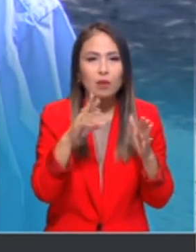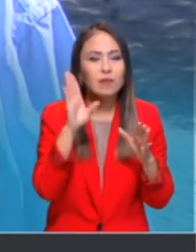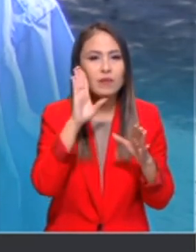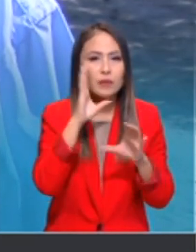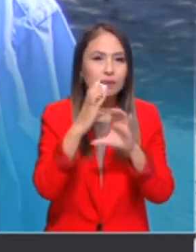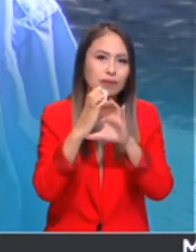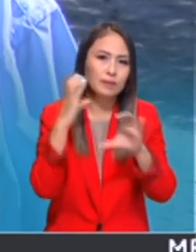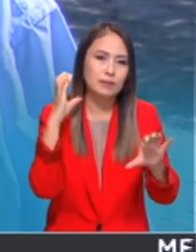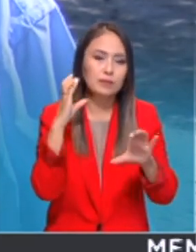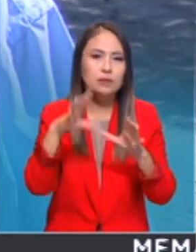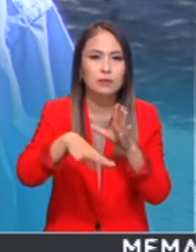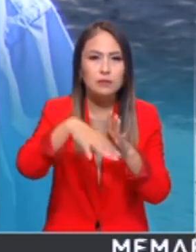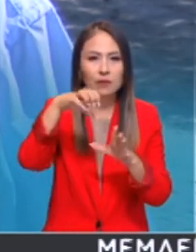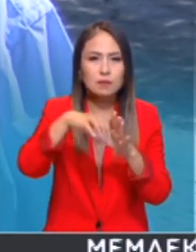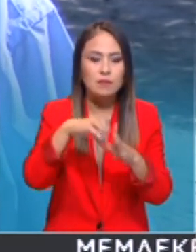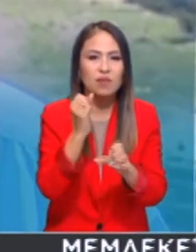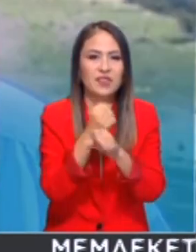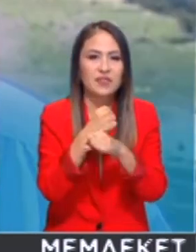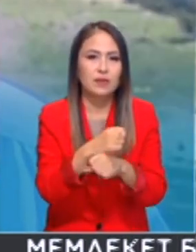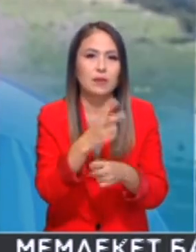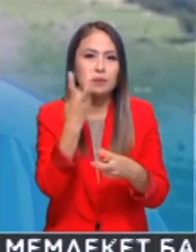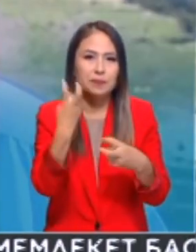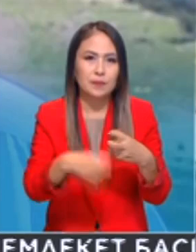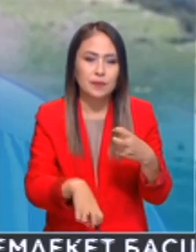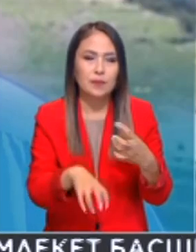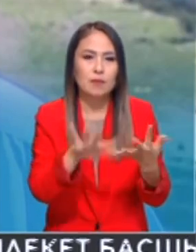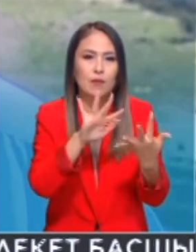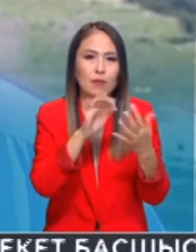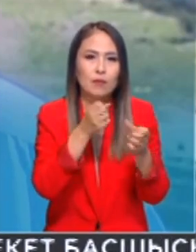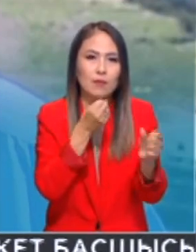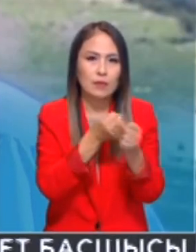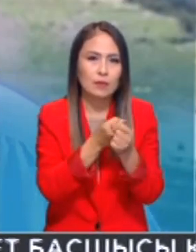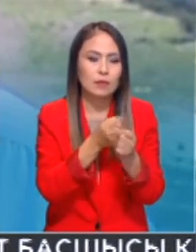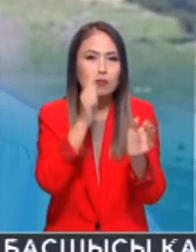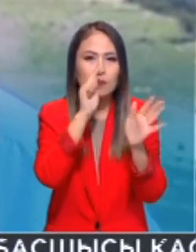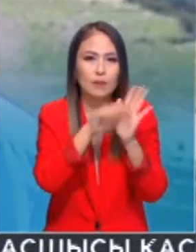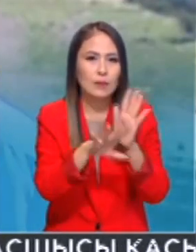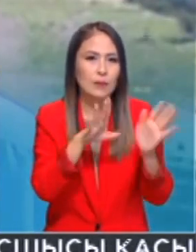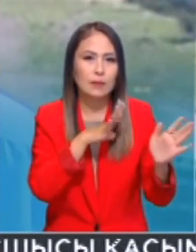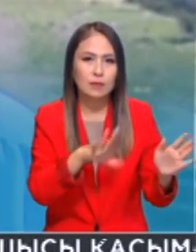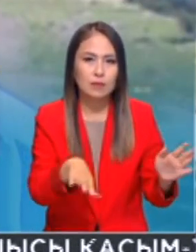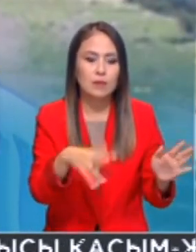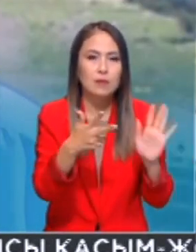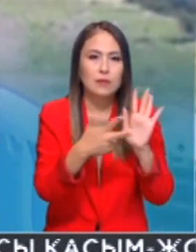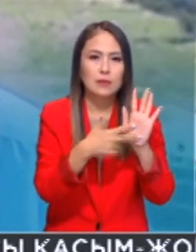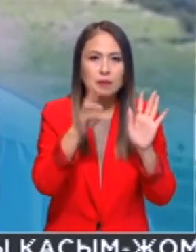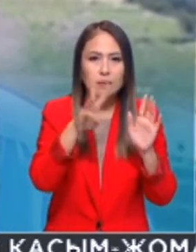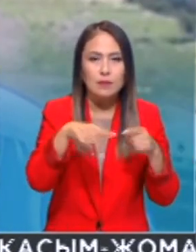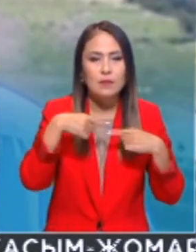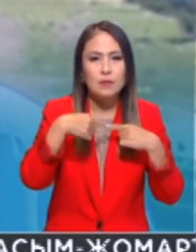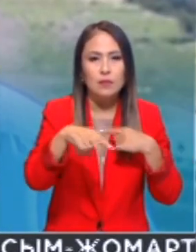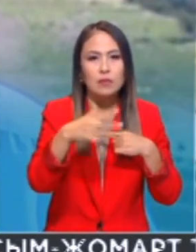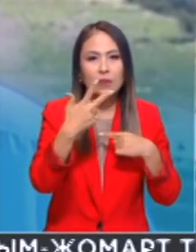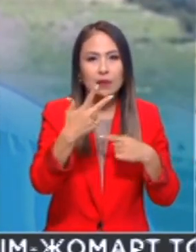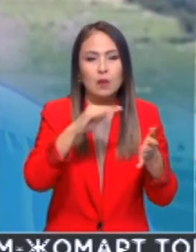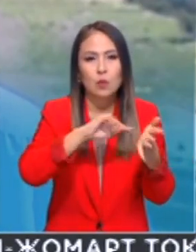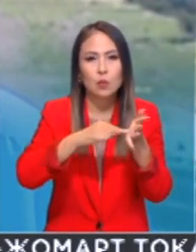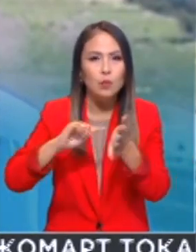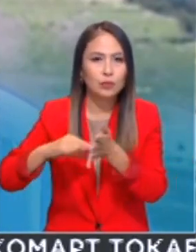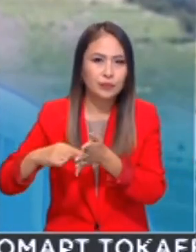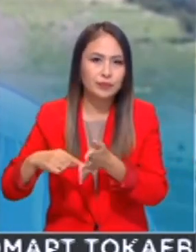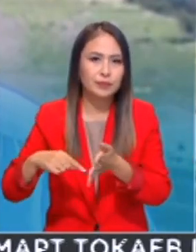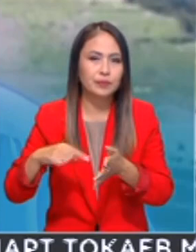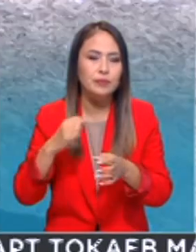беретін? Насостары, двигательдері жанып кеткен осындай. Аварияны оңдауға кіріскен де жоқ. Үш жерден осы қарегінің 8 километр жерінен үш жерден жарылып тұр. Оны